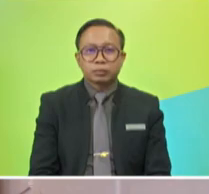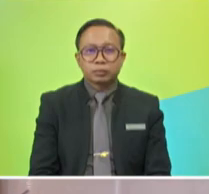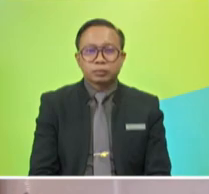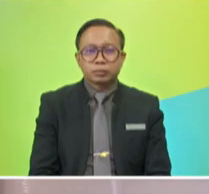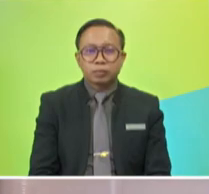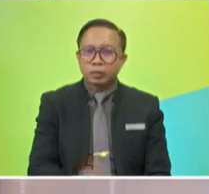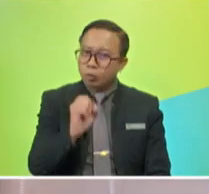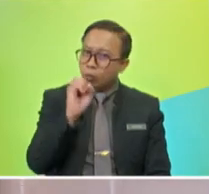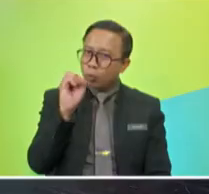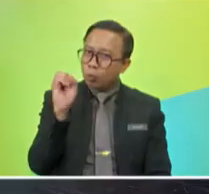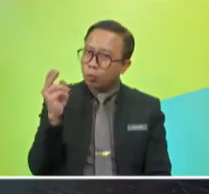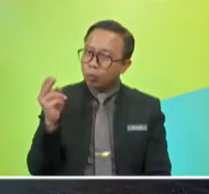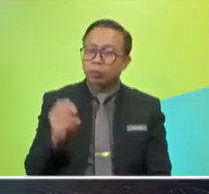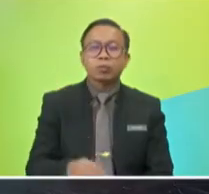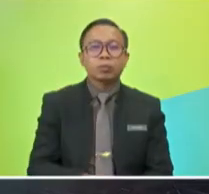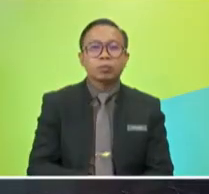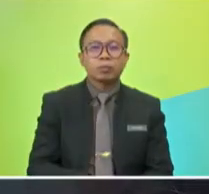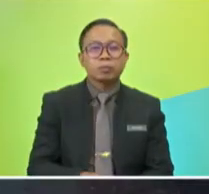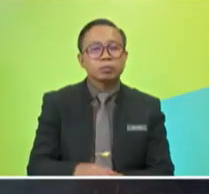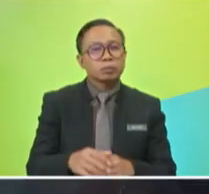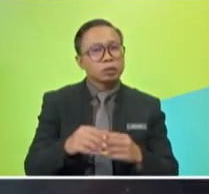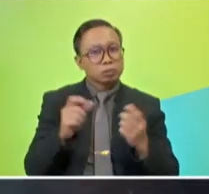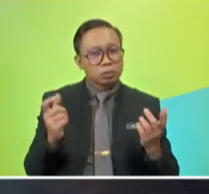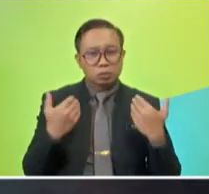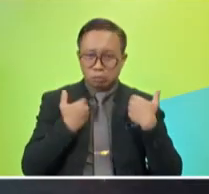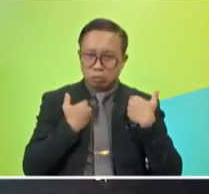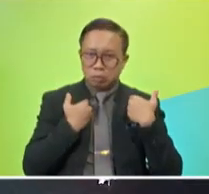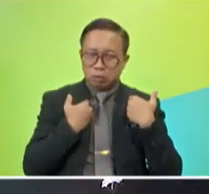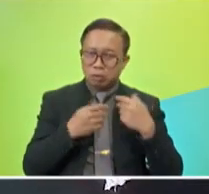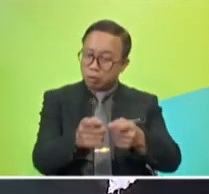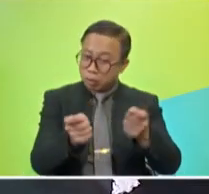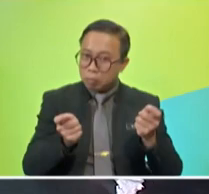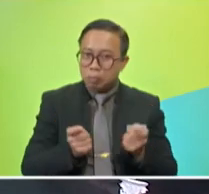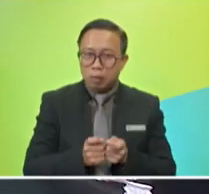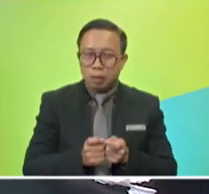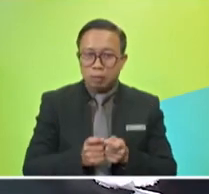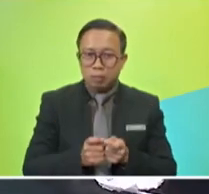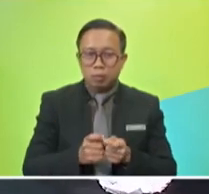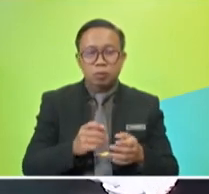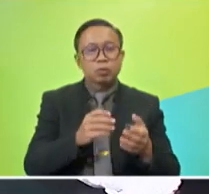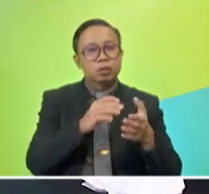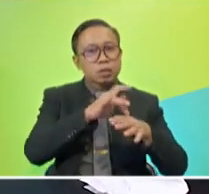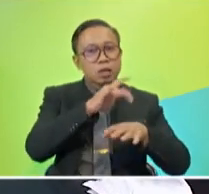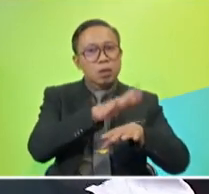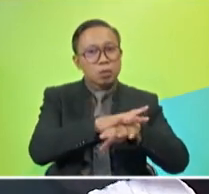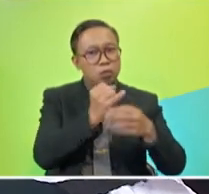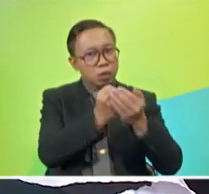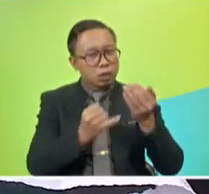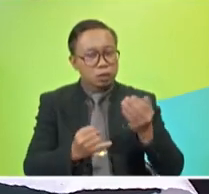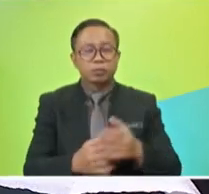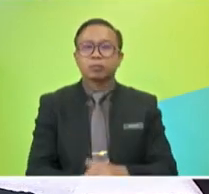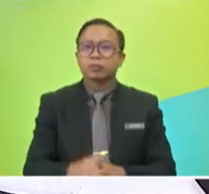Oh patut nah Tempat pembiakan nyamuk Edis